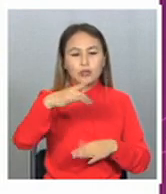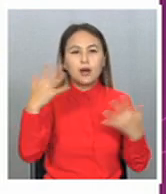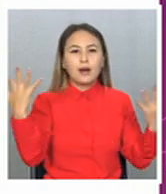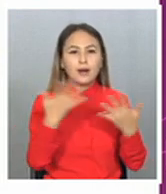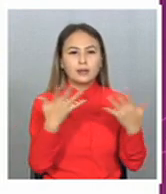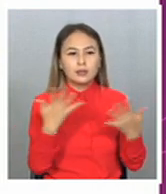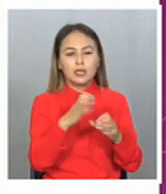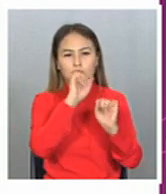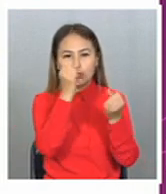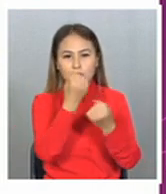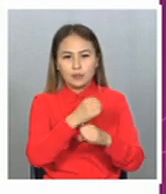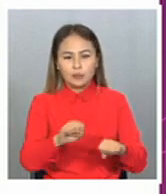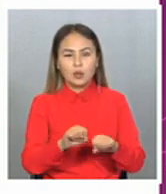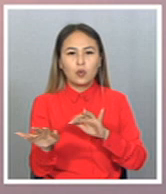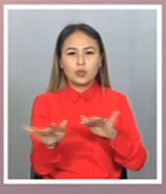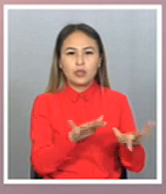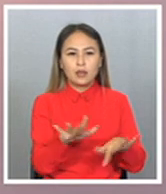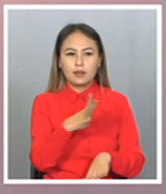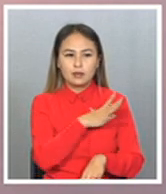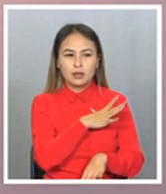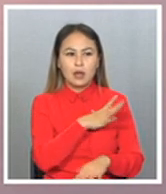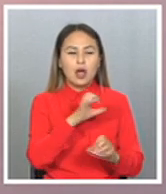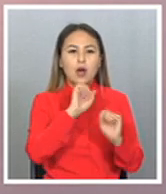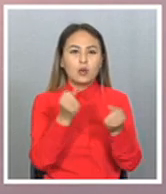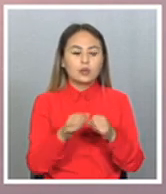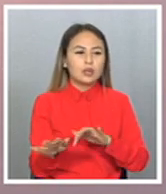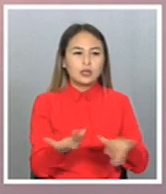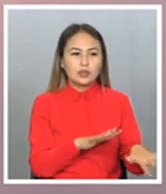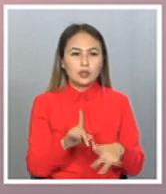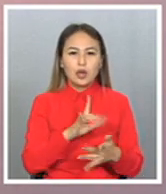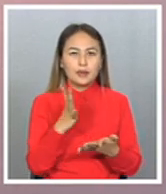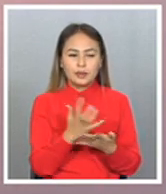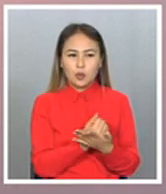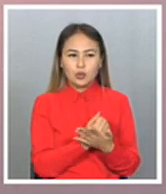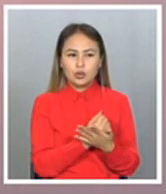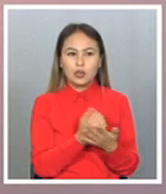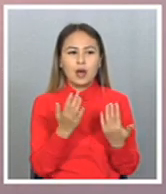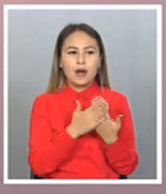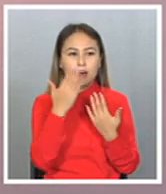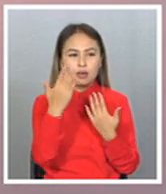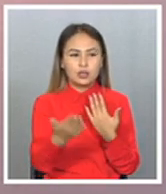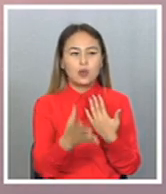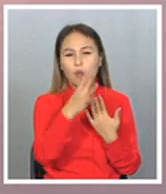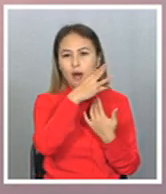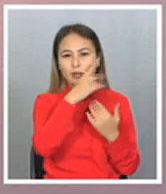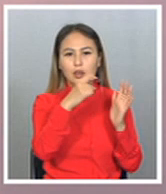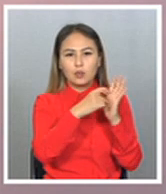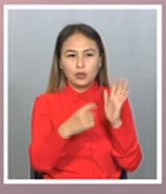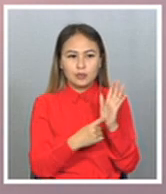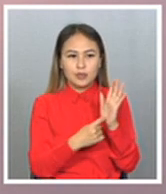қандай жылдамдықпен қозғалған? Қозғалыс жылдамдығын анықтау үшін арақашықтықты уақытқа